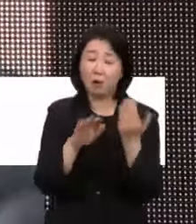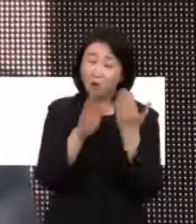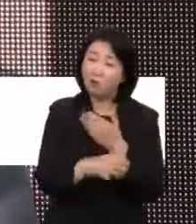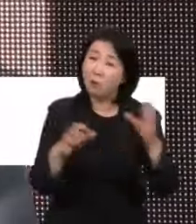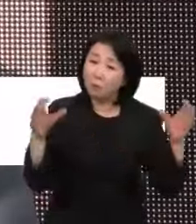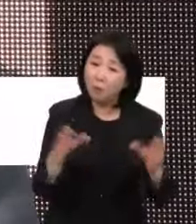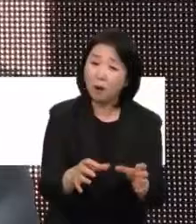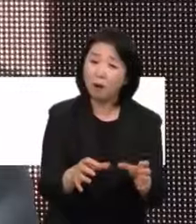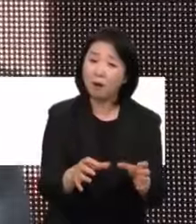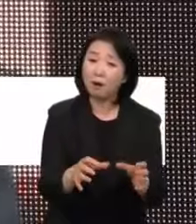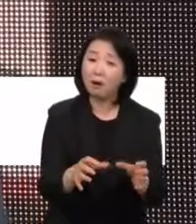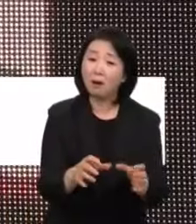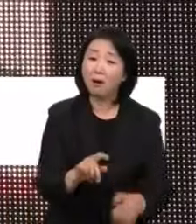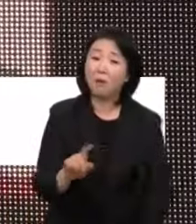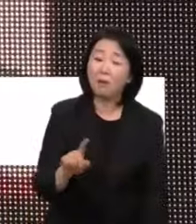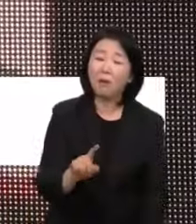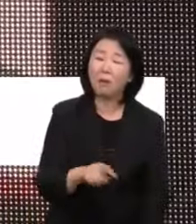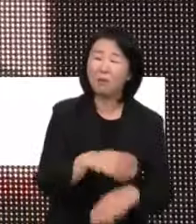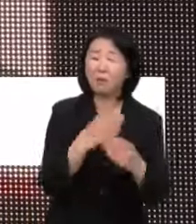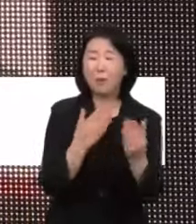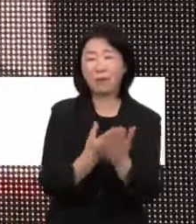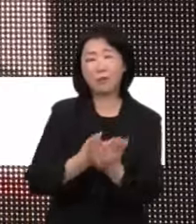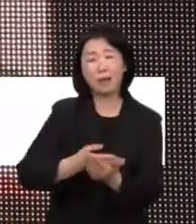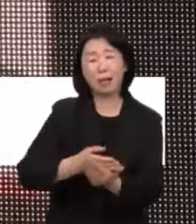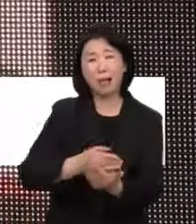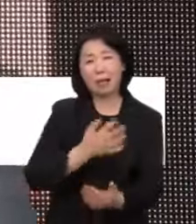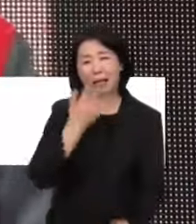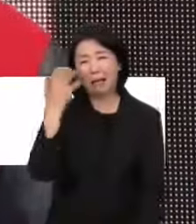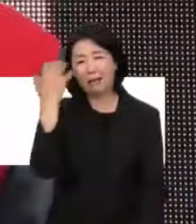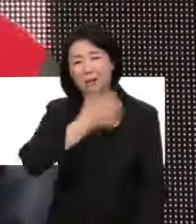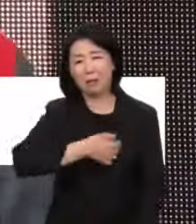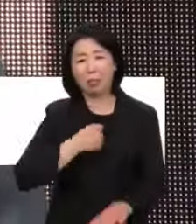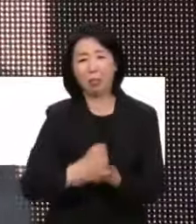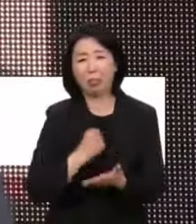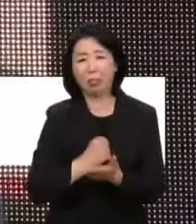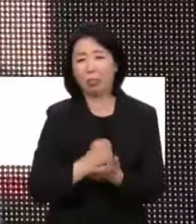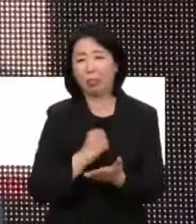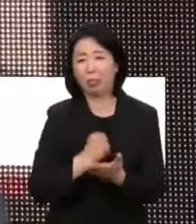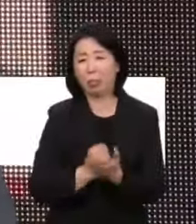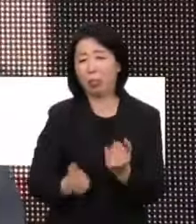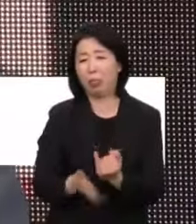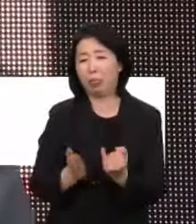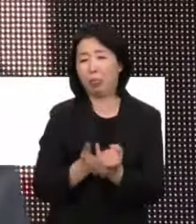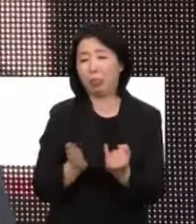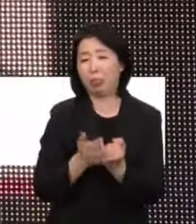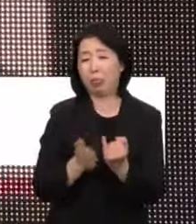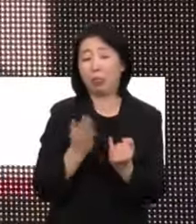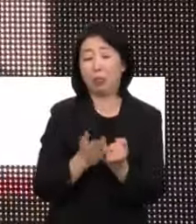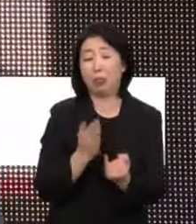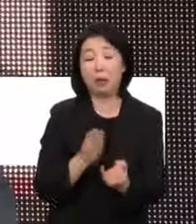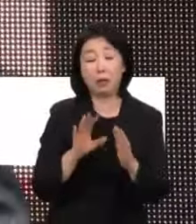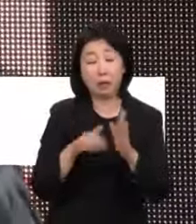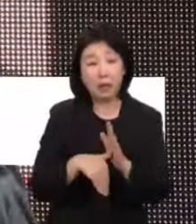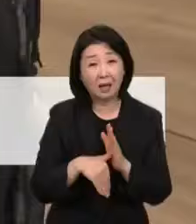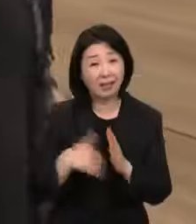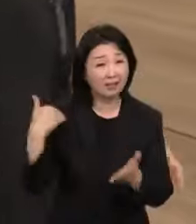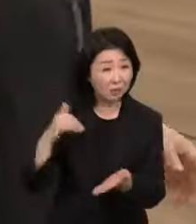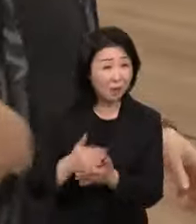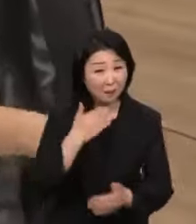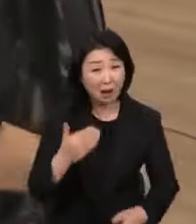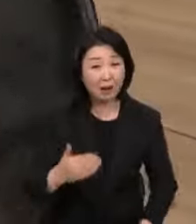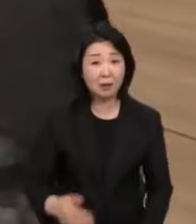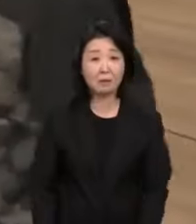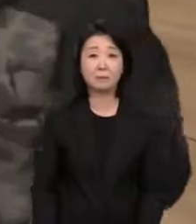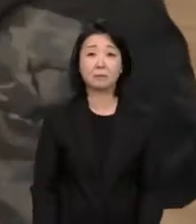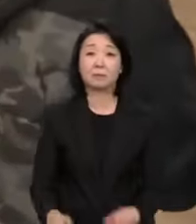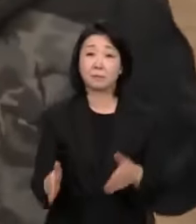모아놓고 모든 걸 음담패설로 연결하고 괴롭히는 성희롱의 시대 돌아가실 겁니까? 김